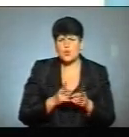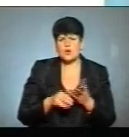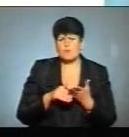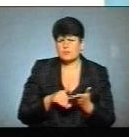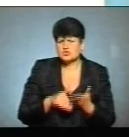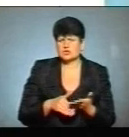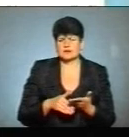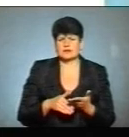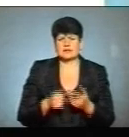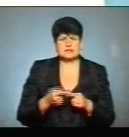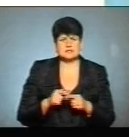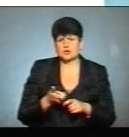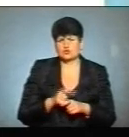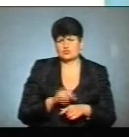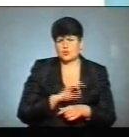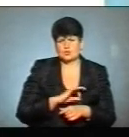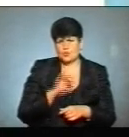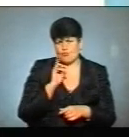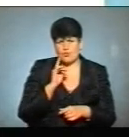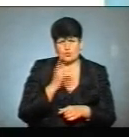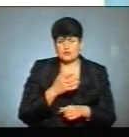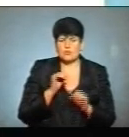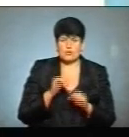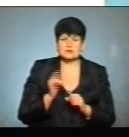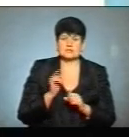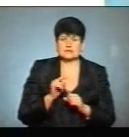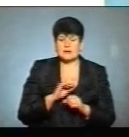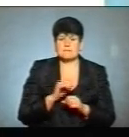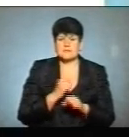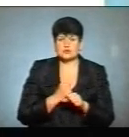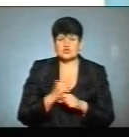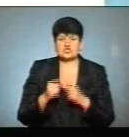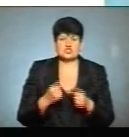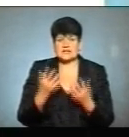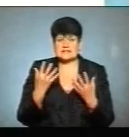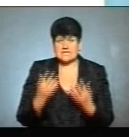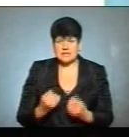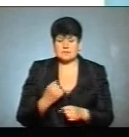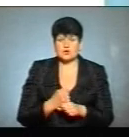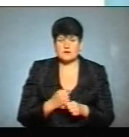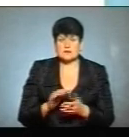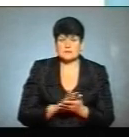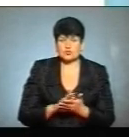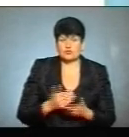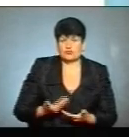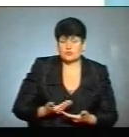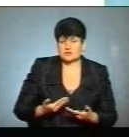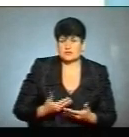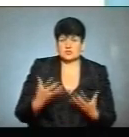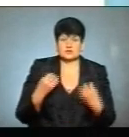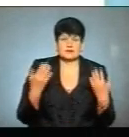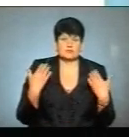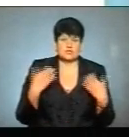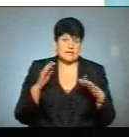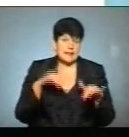помічники. Це дуже корисно для молоді. Тому що можна там, вони працюють через день, попрацювати, безкоштовно пожити і ще відпочити